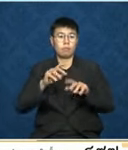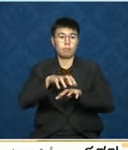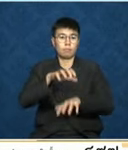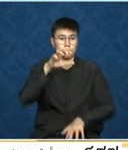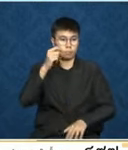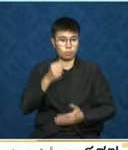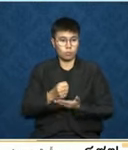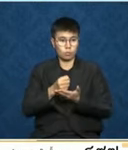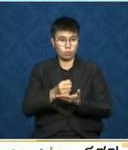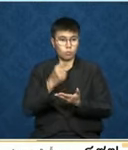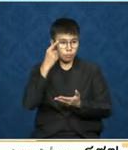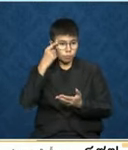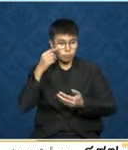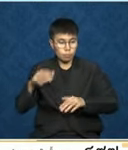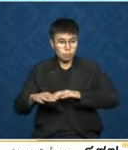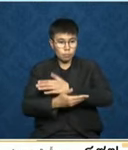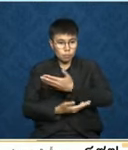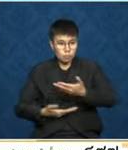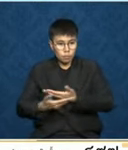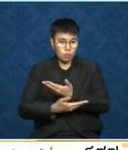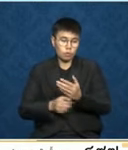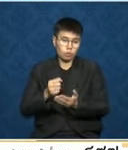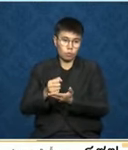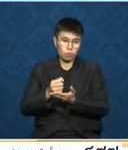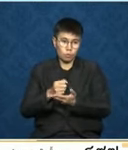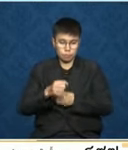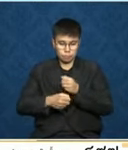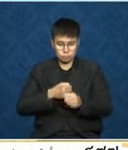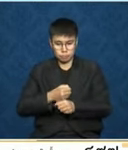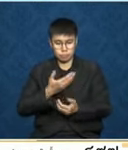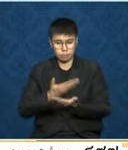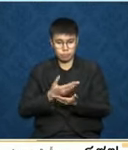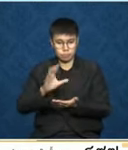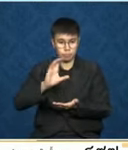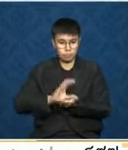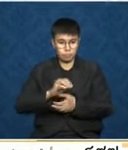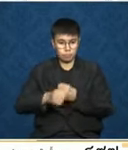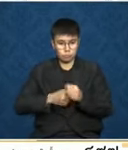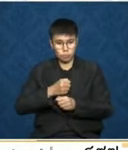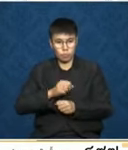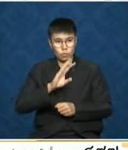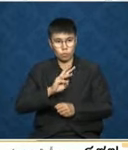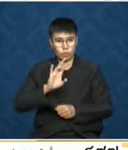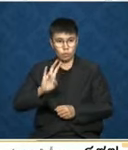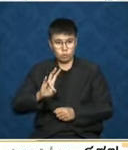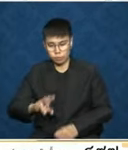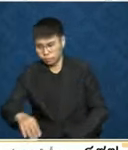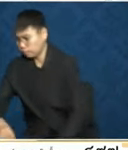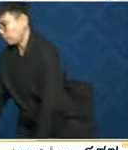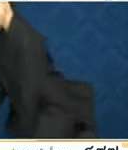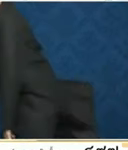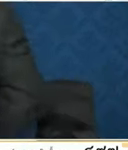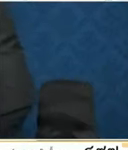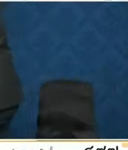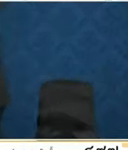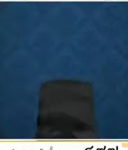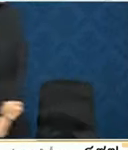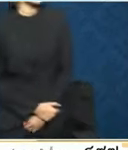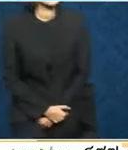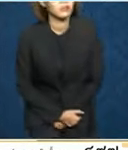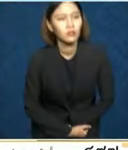พิจารณางบประมาณช่วยเหลือในปี 67เพื่อดำเนินการโดยเร่งด่วนต่อไปนะครับข้อ2นะครับคือ